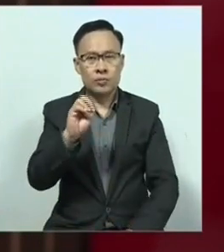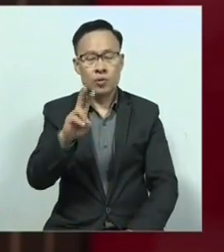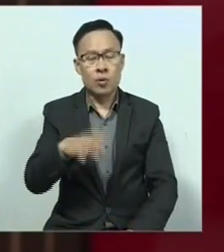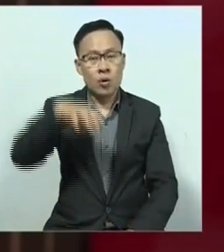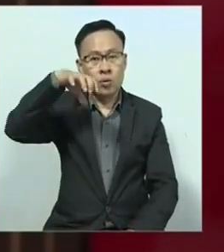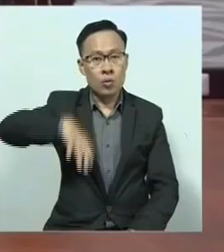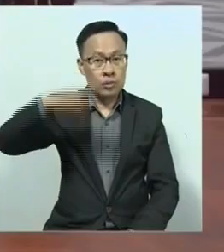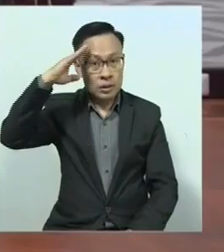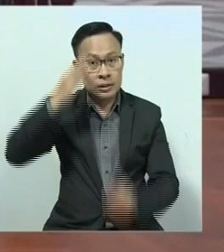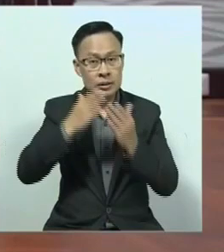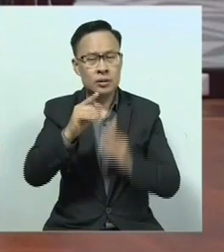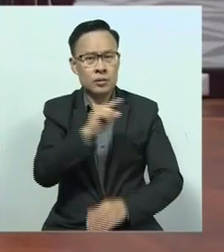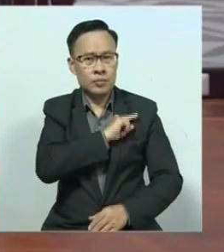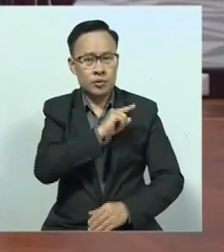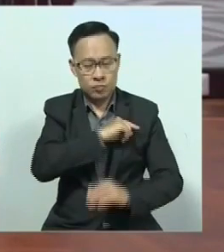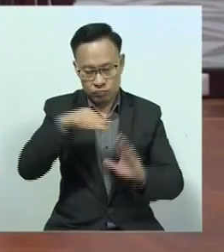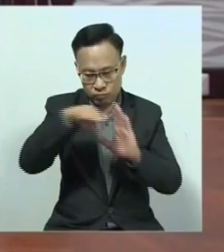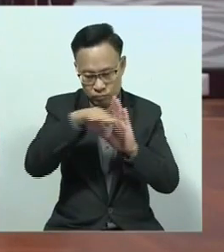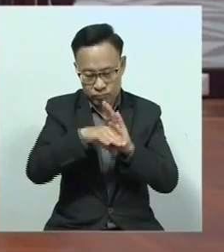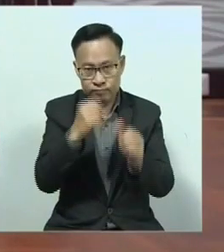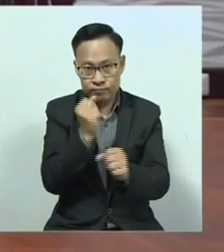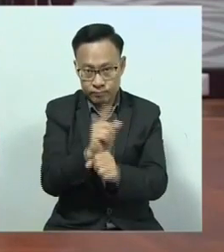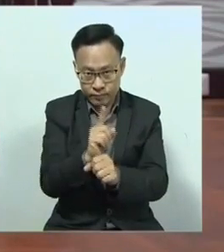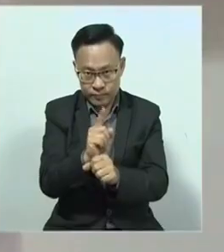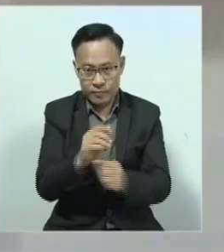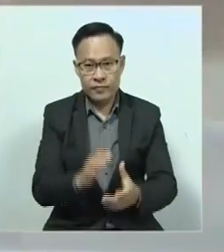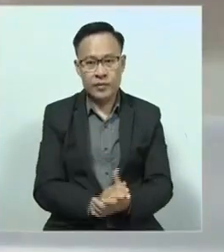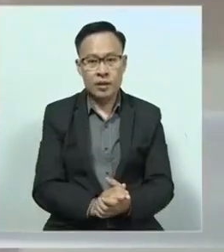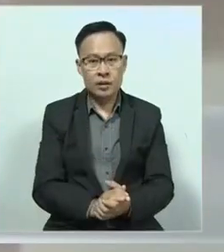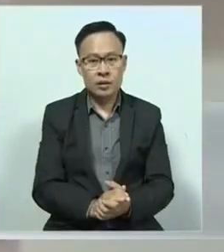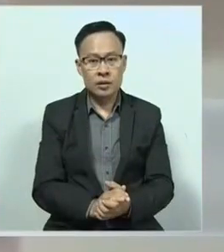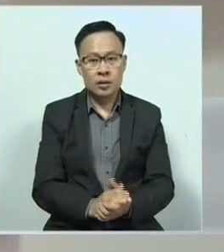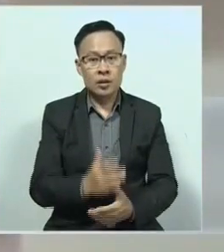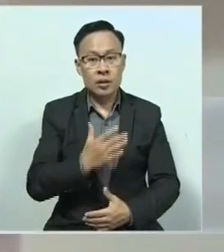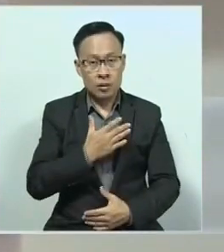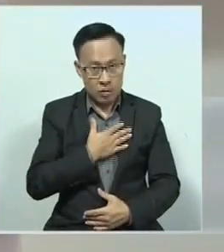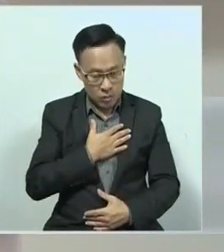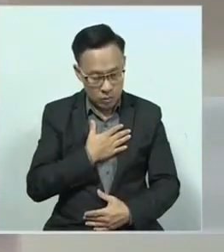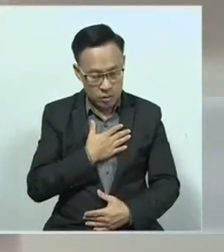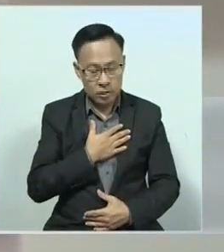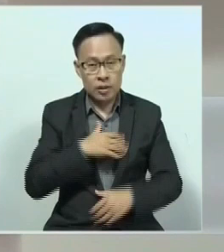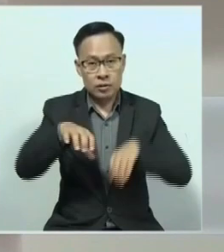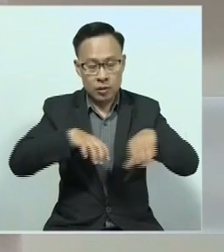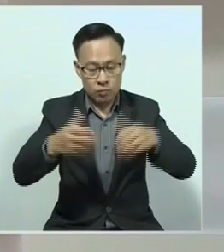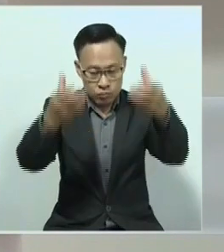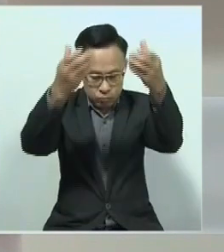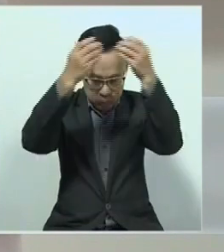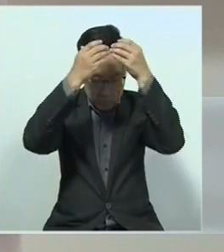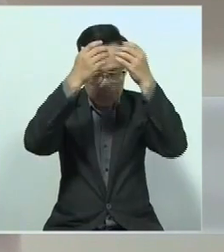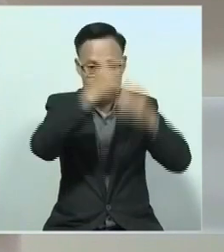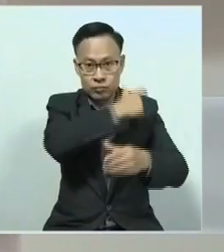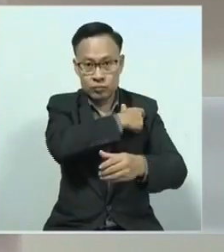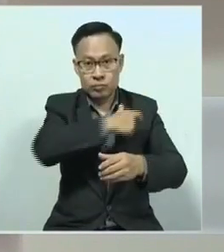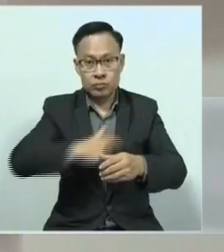ไรบ้างคะ พูดถึงบรมราชาภิเษกเนี่ยถือบุญของประเทศไทย ค่ะ เล่าของประชาชนชาวไท